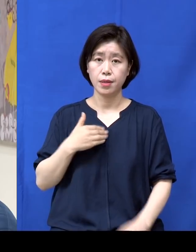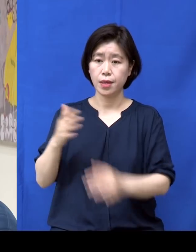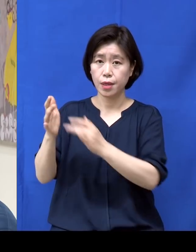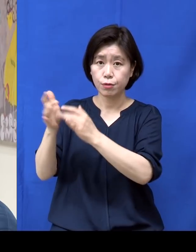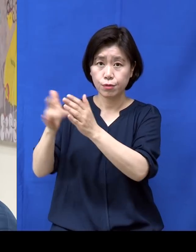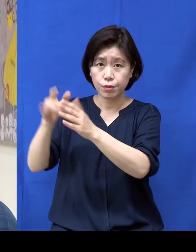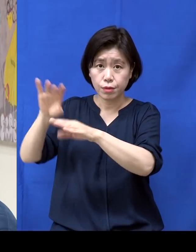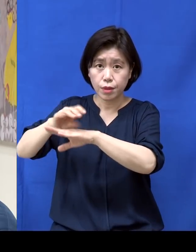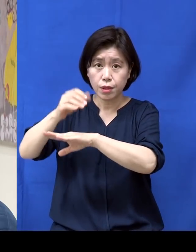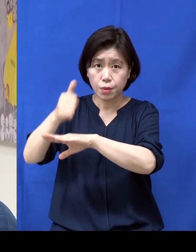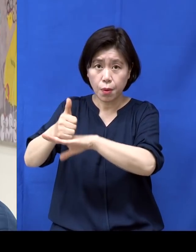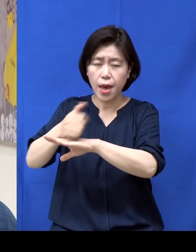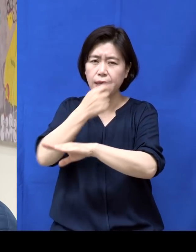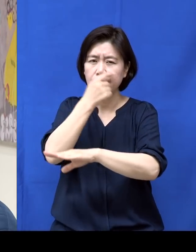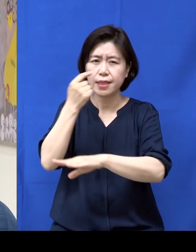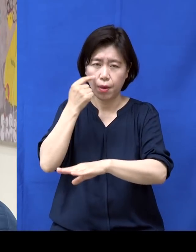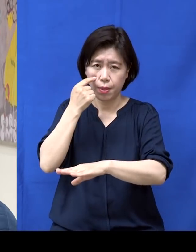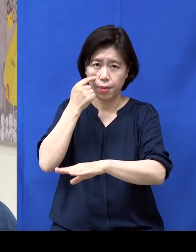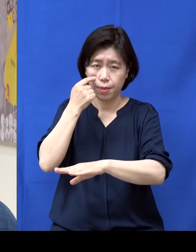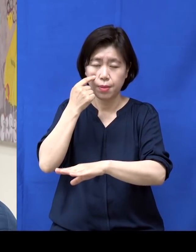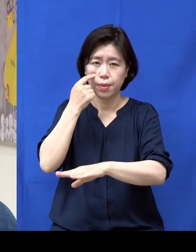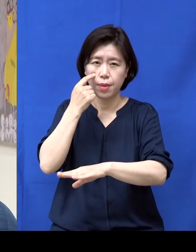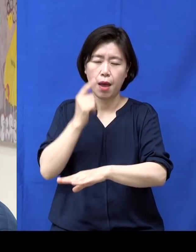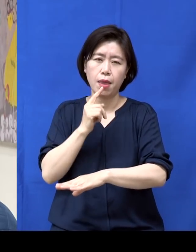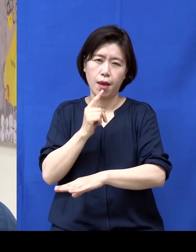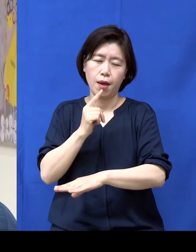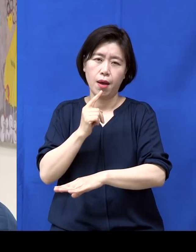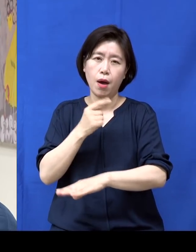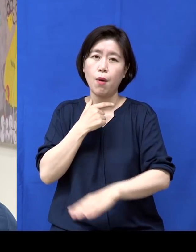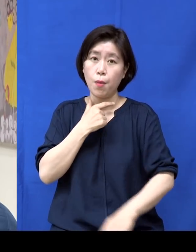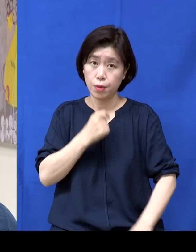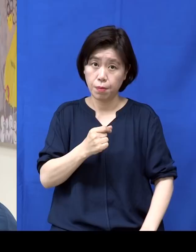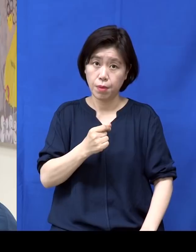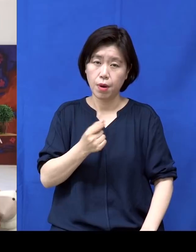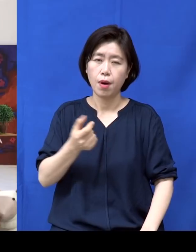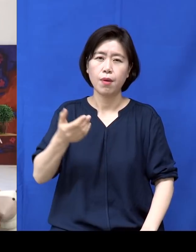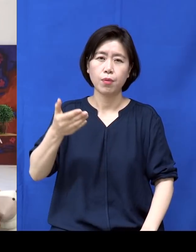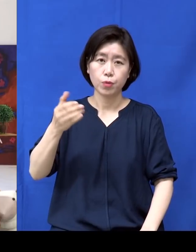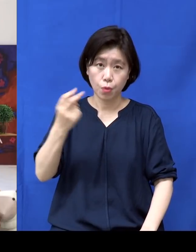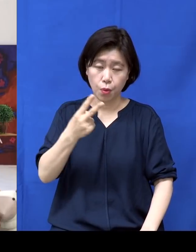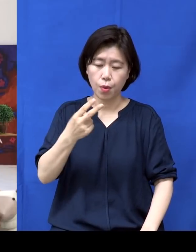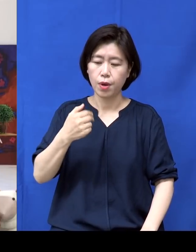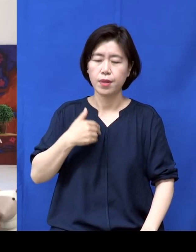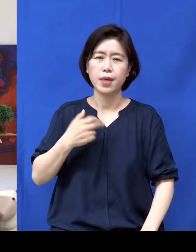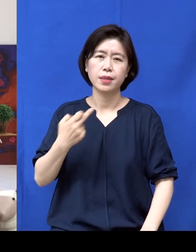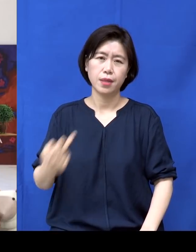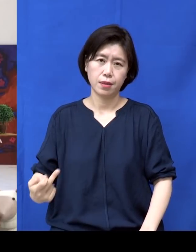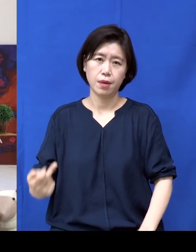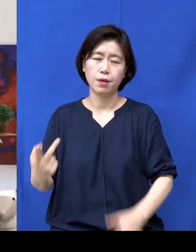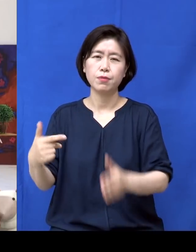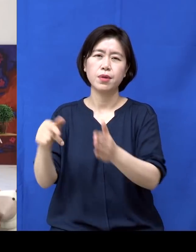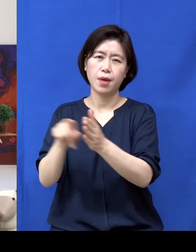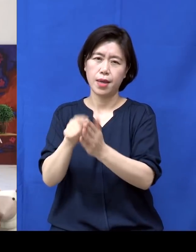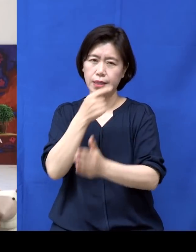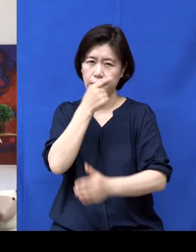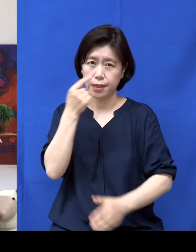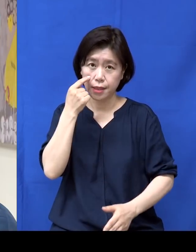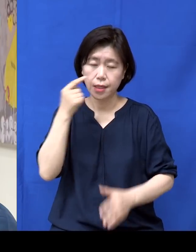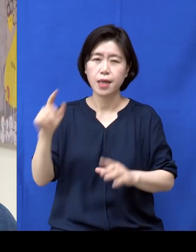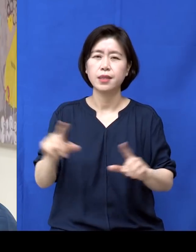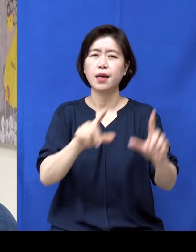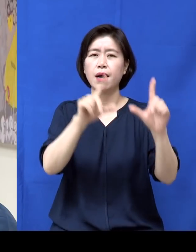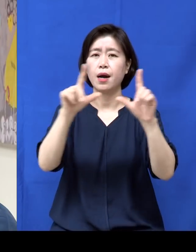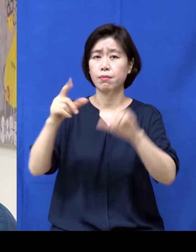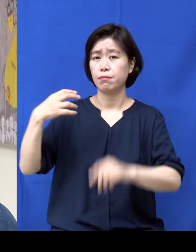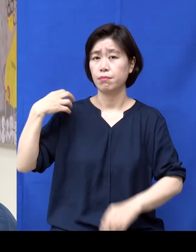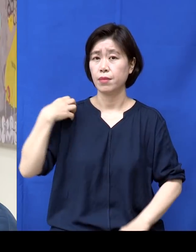살아가기도 하지만 네. 이제는 어떤 면에서는 그 아이의 증언자로도 살아가는 마음을 생각을 해요. 네. 제가 그 아이 위로